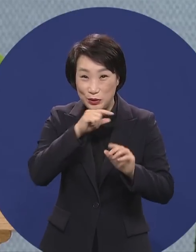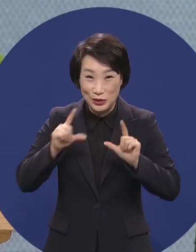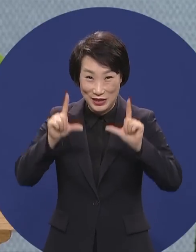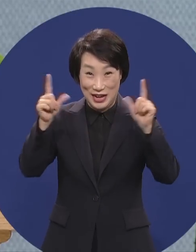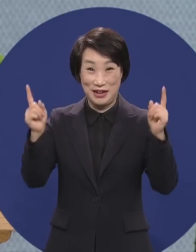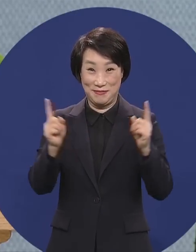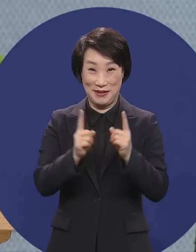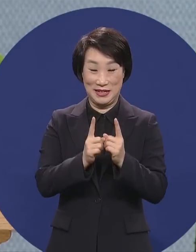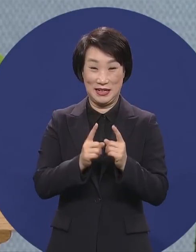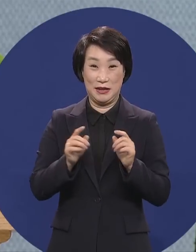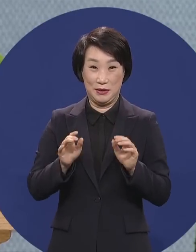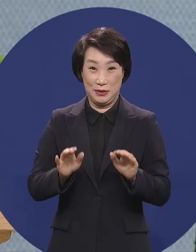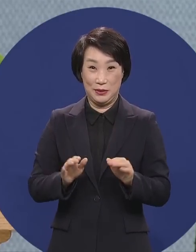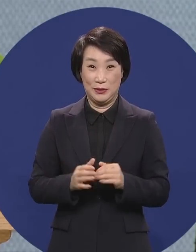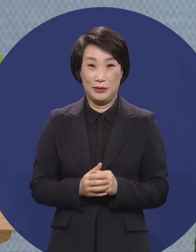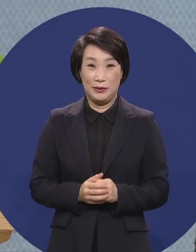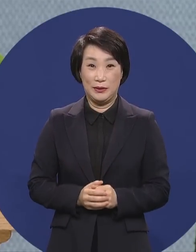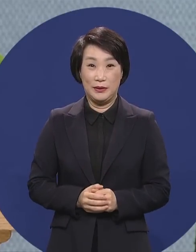주일을 맞이해서